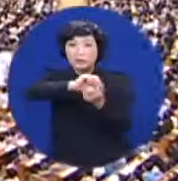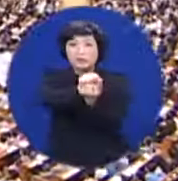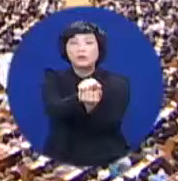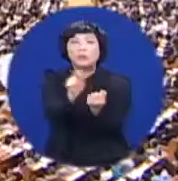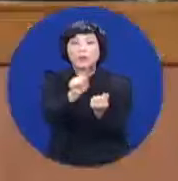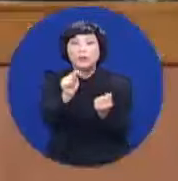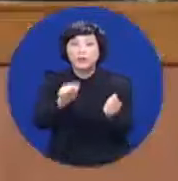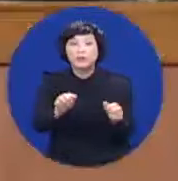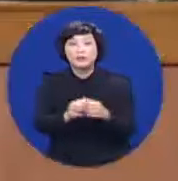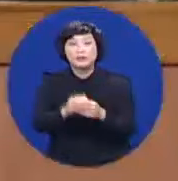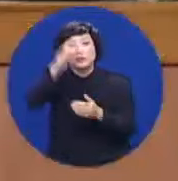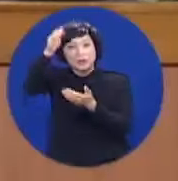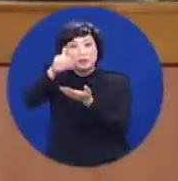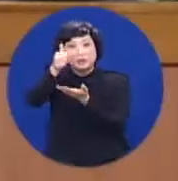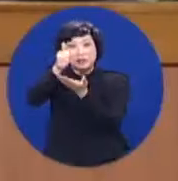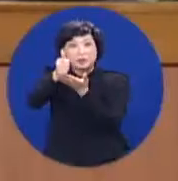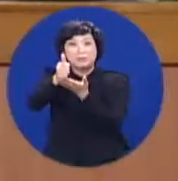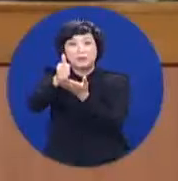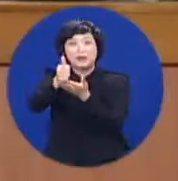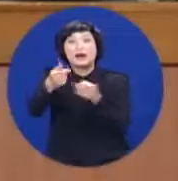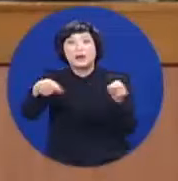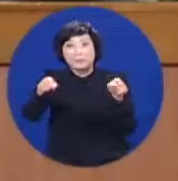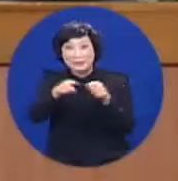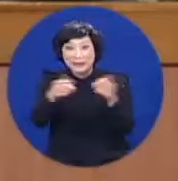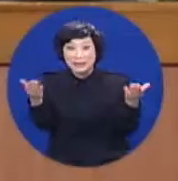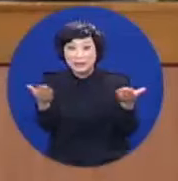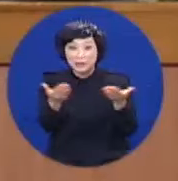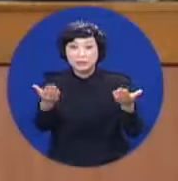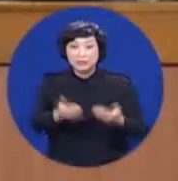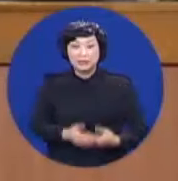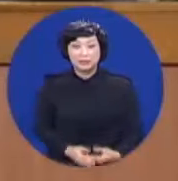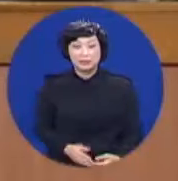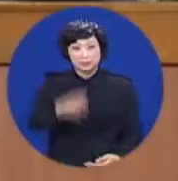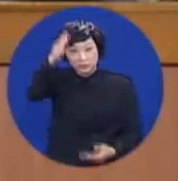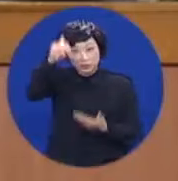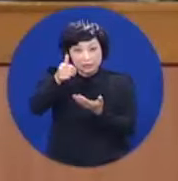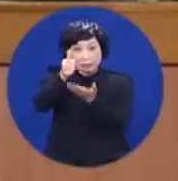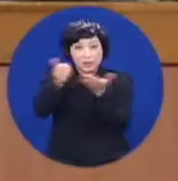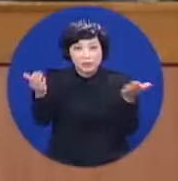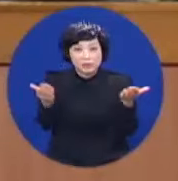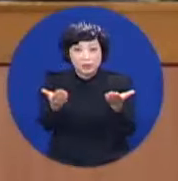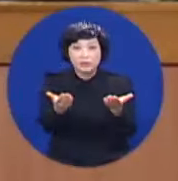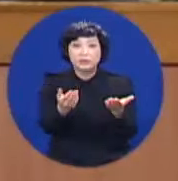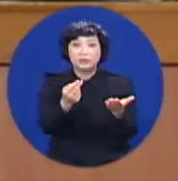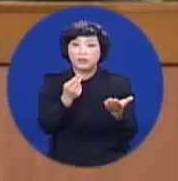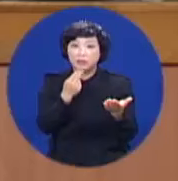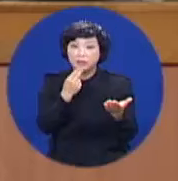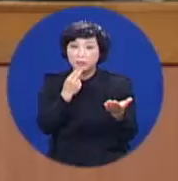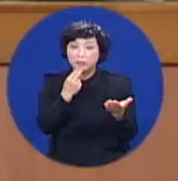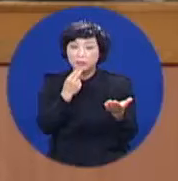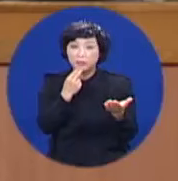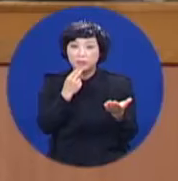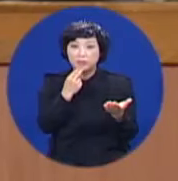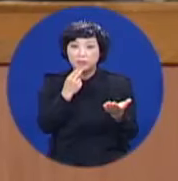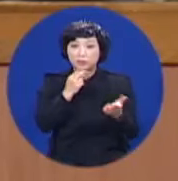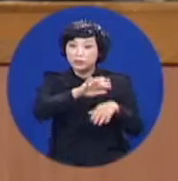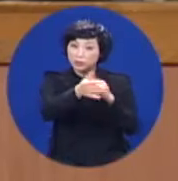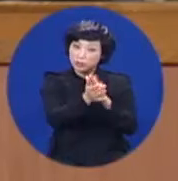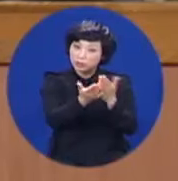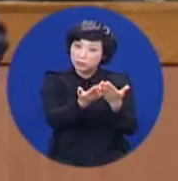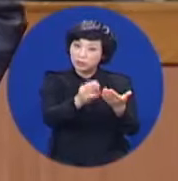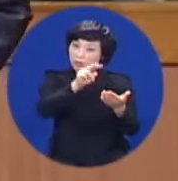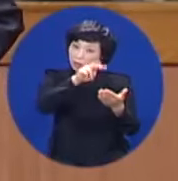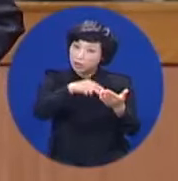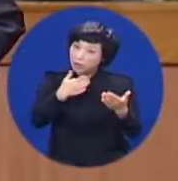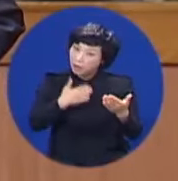성령으로만 역사하셨기에 성령의 역사가 없이 성경을